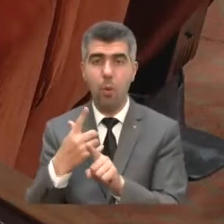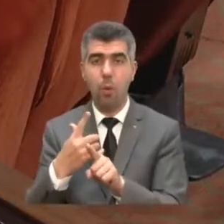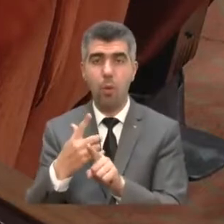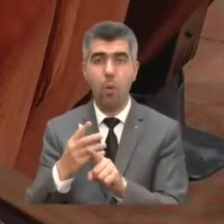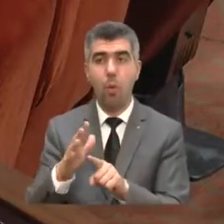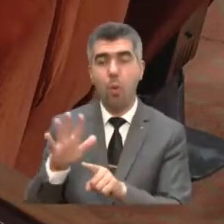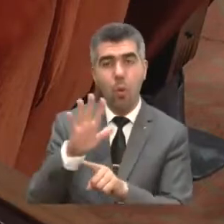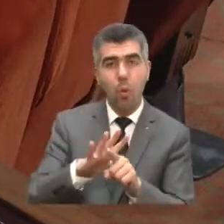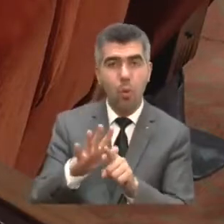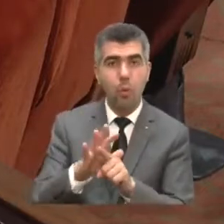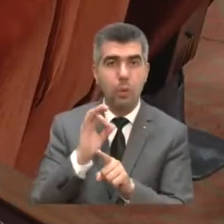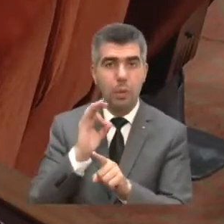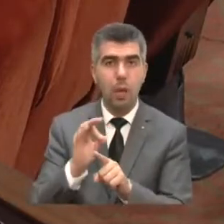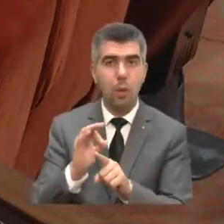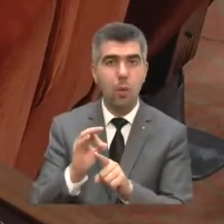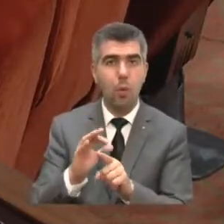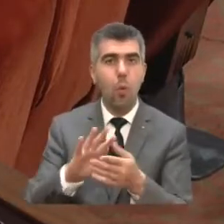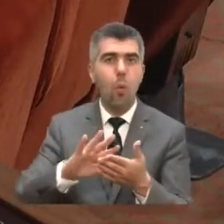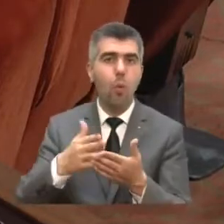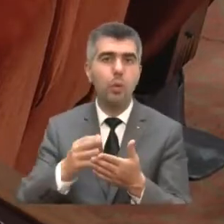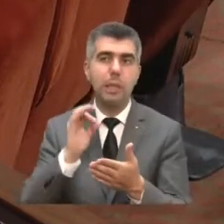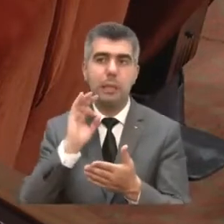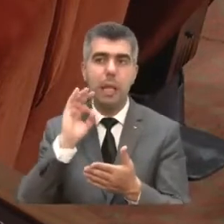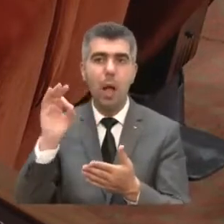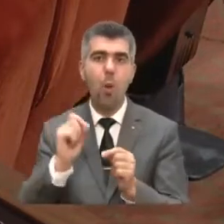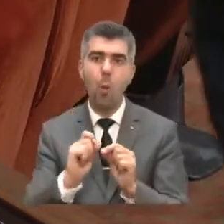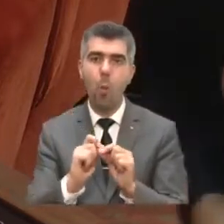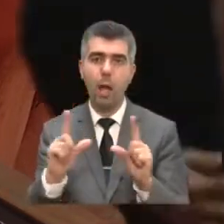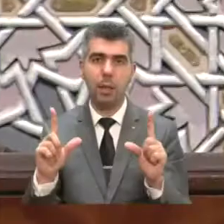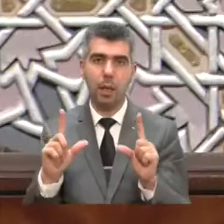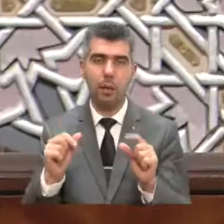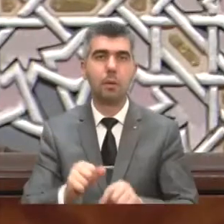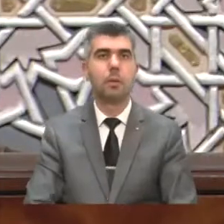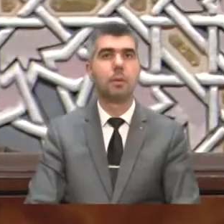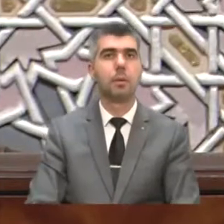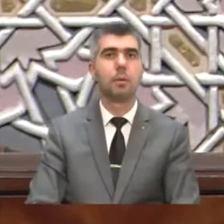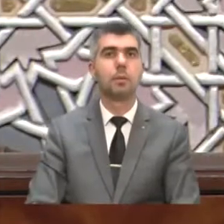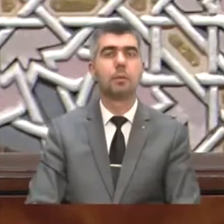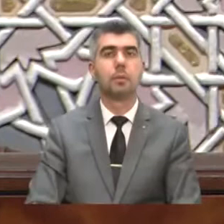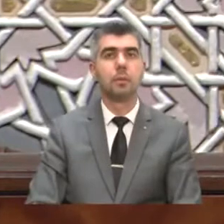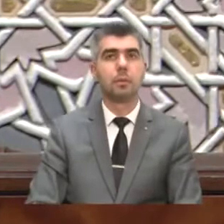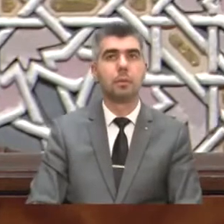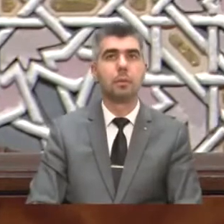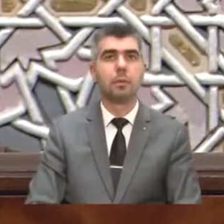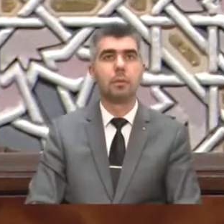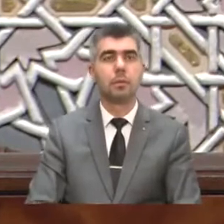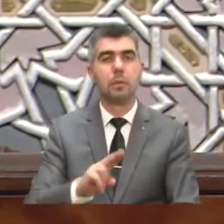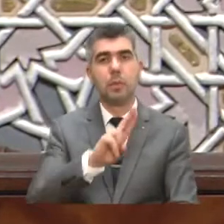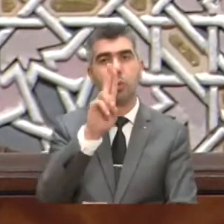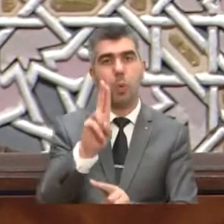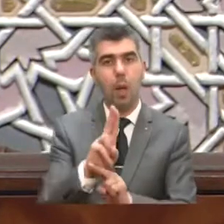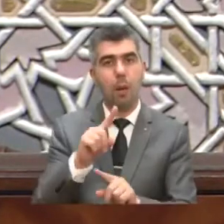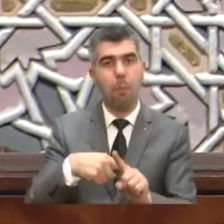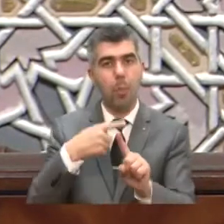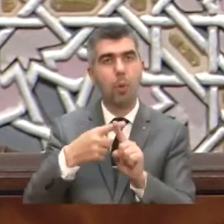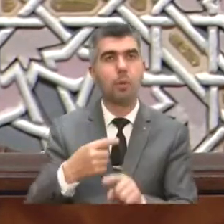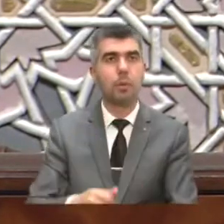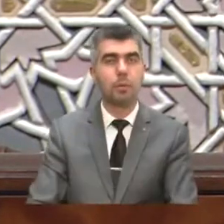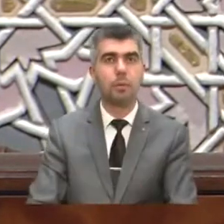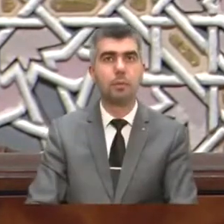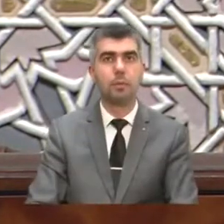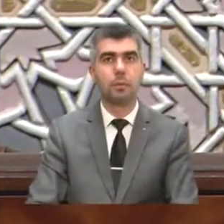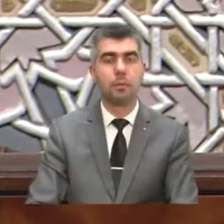المحلي يتكلف بها. الامور واضحه. شكرا. شكرا سيد الوزير. تعقيب سيد نائب محترم.